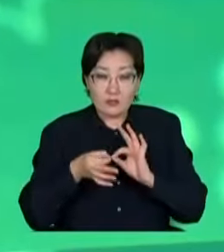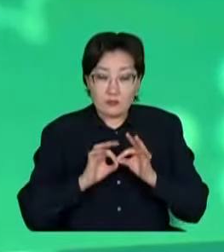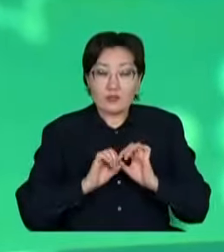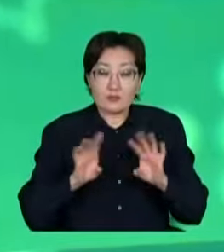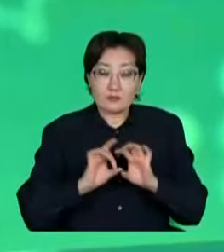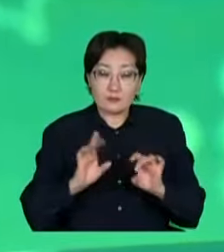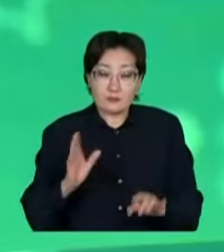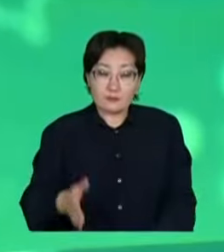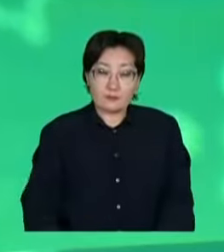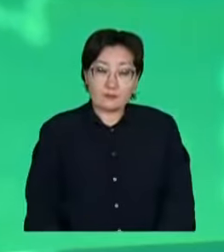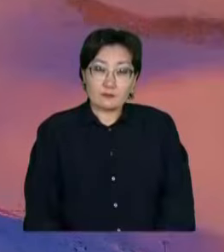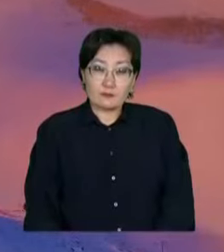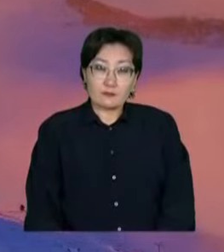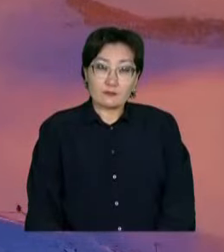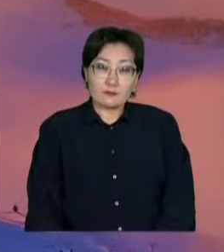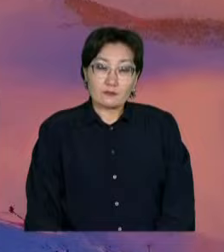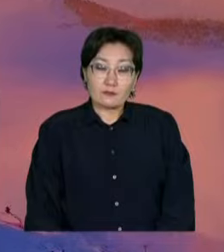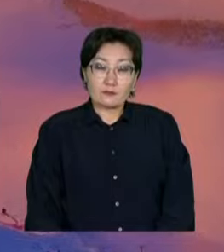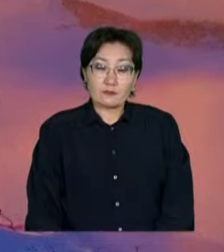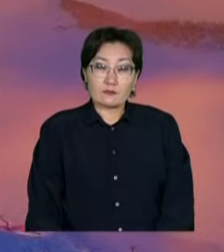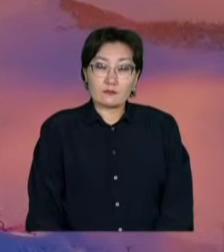Мәлікқызының репортажы.